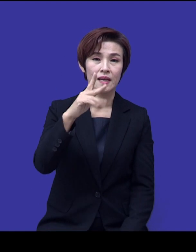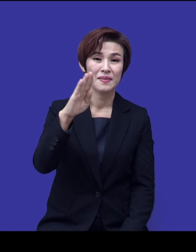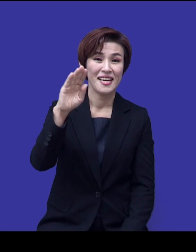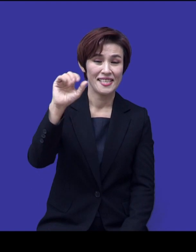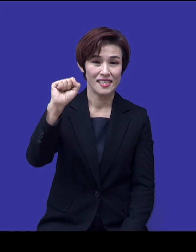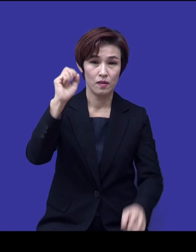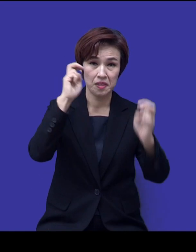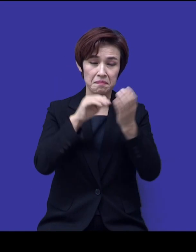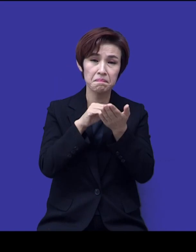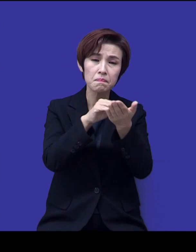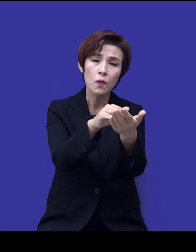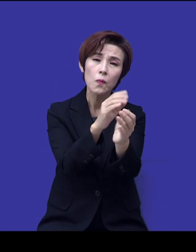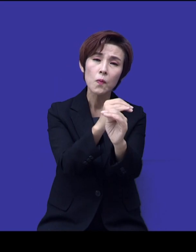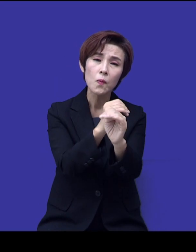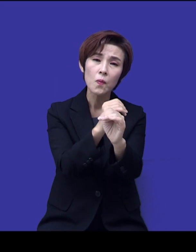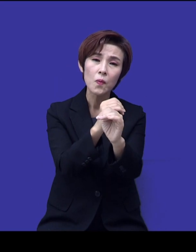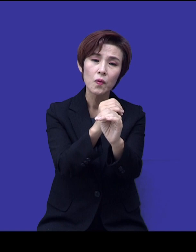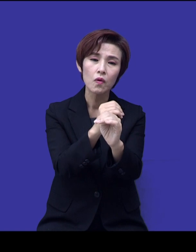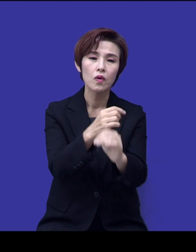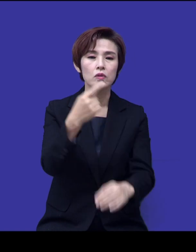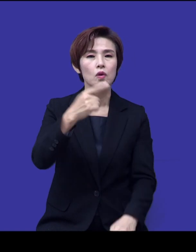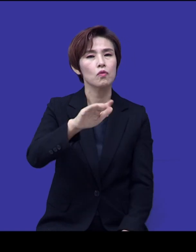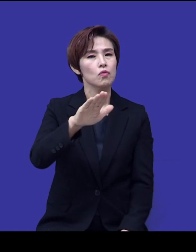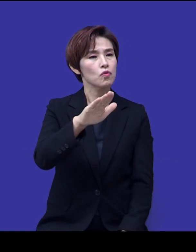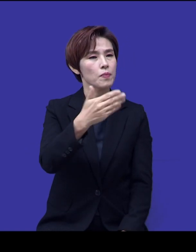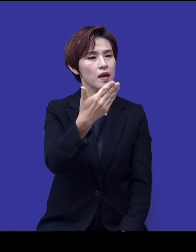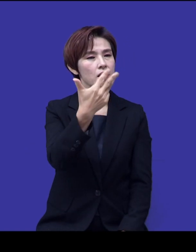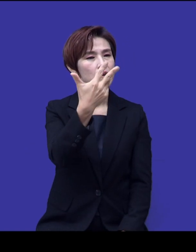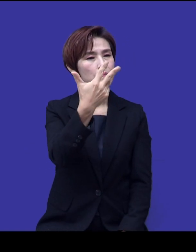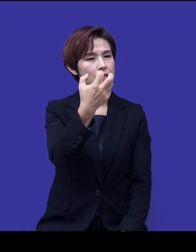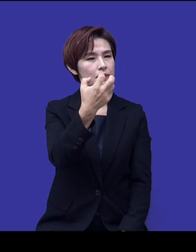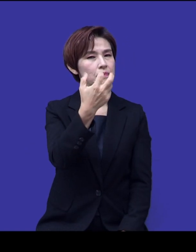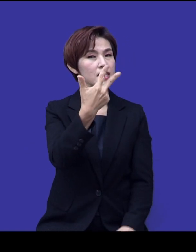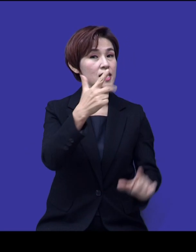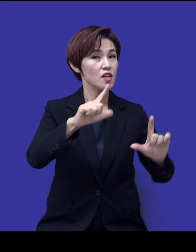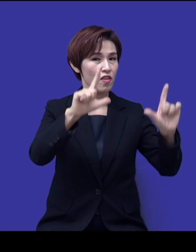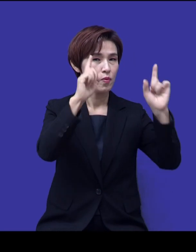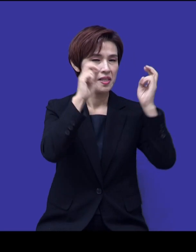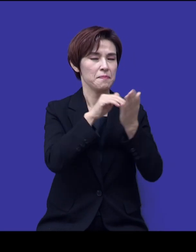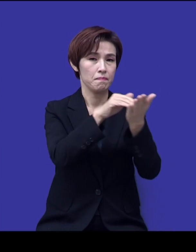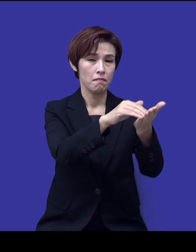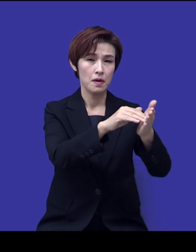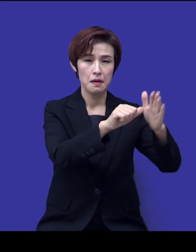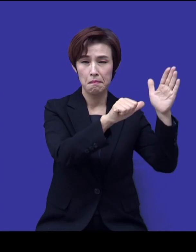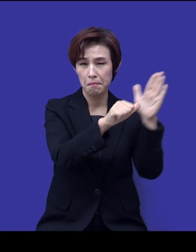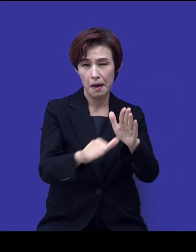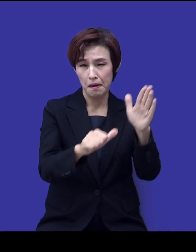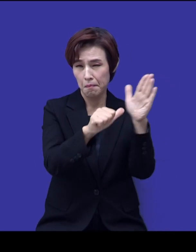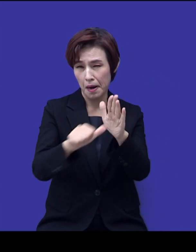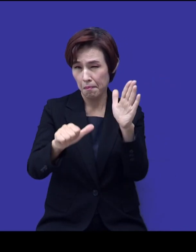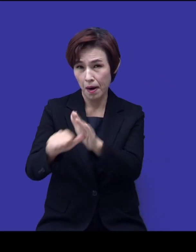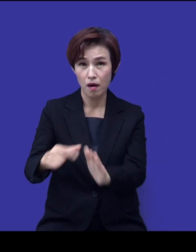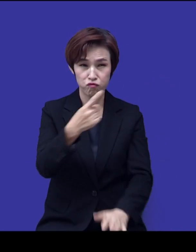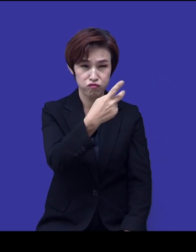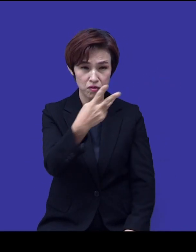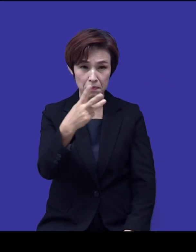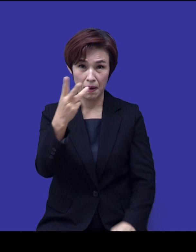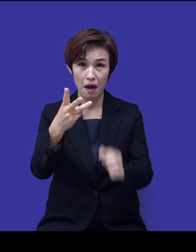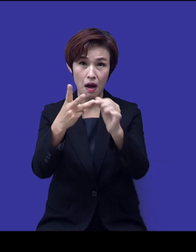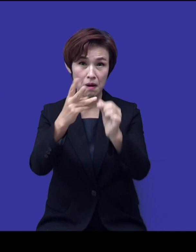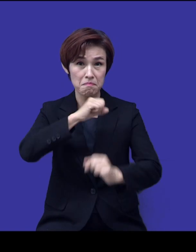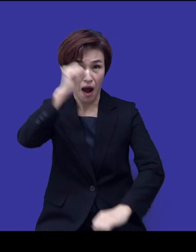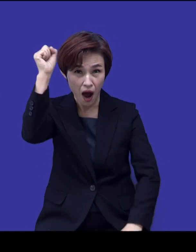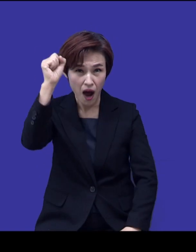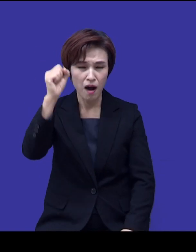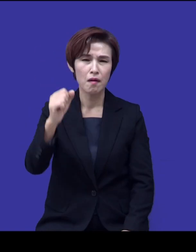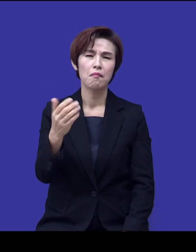KBS에 입사하신 것이 몇 년도쯤이죠? 1987년입니다. 87년에요. 삼수구 때 PD가 되셨어요? 저희 때는 그렇게 취직이